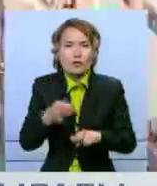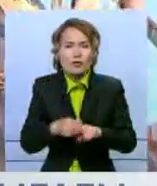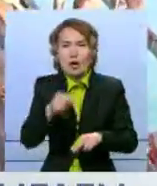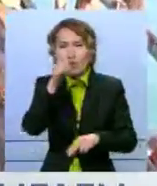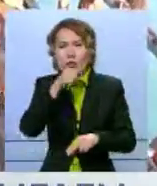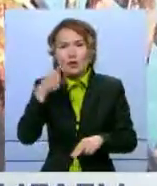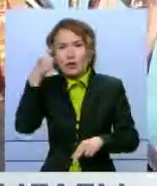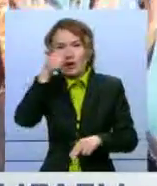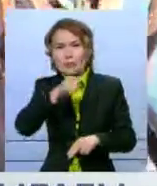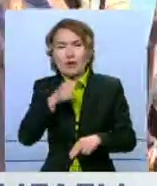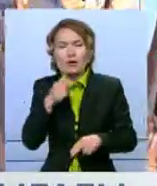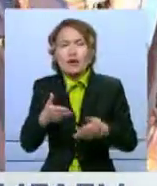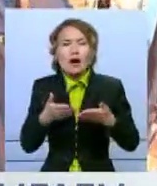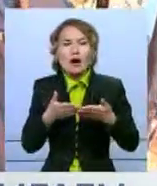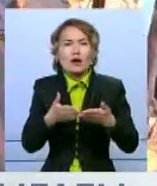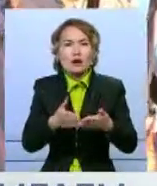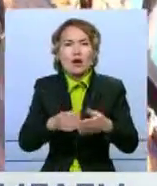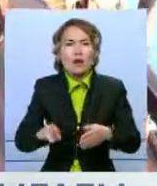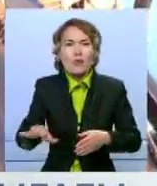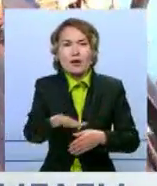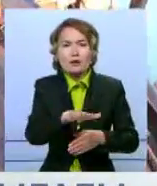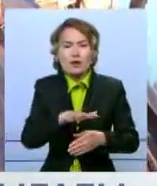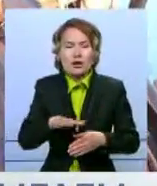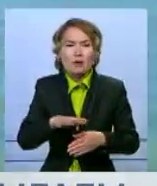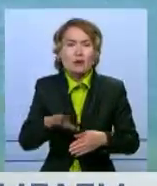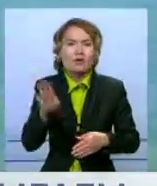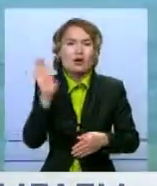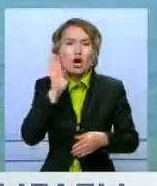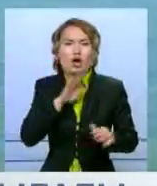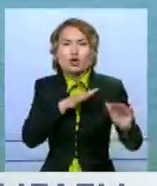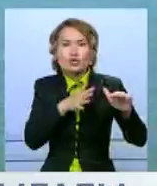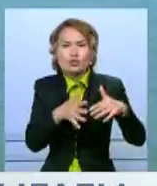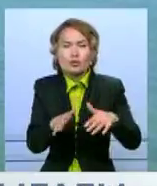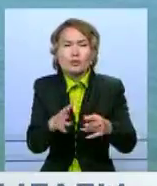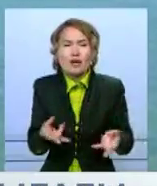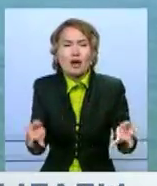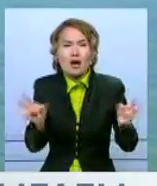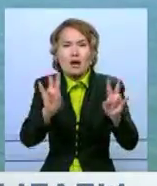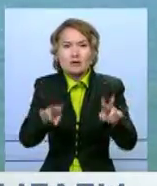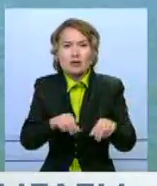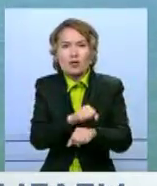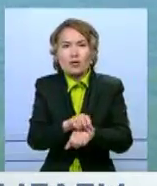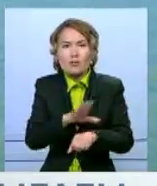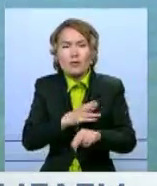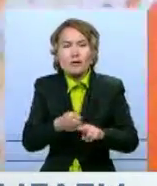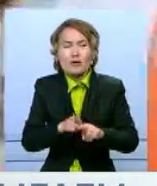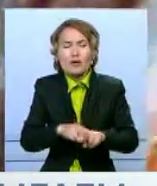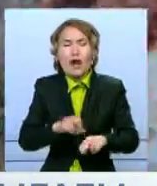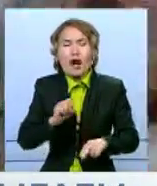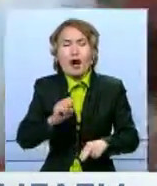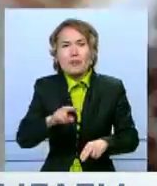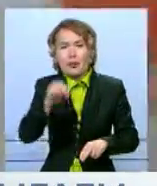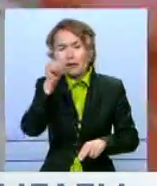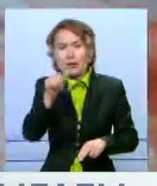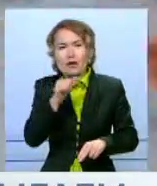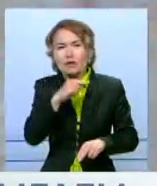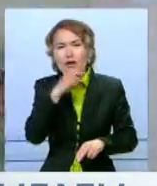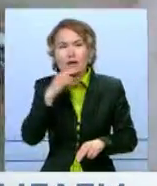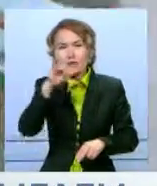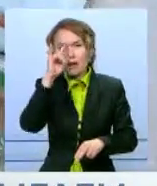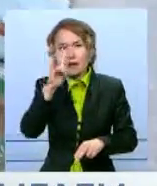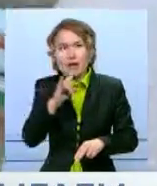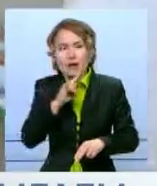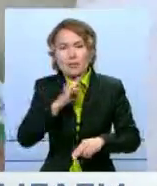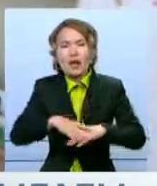былтыр күзде Аракс кемесі Қарақия ауданында жағаға шығып қалған еді. Биыл сәуір айында Қазақстан-Ресей мамандары бірлесе